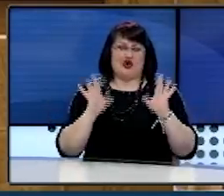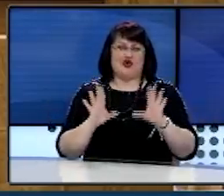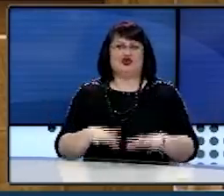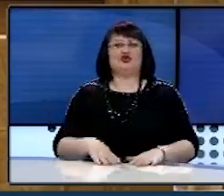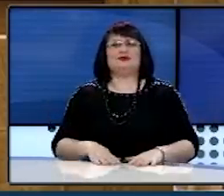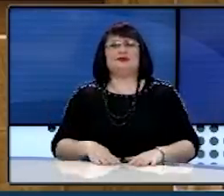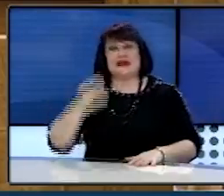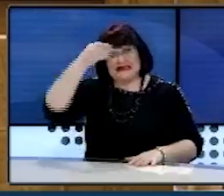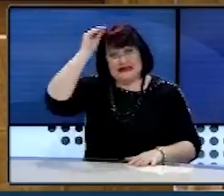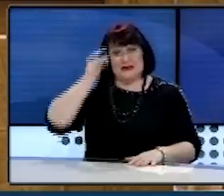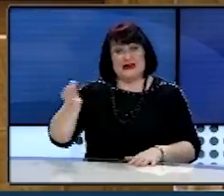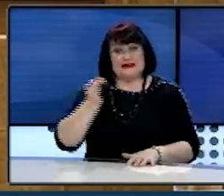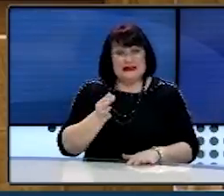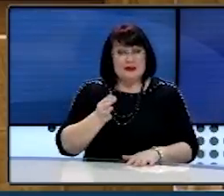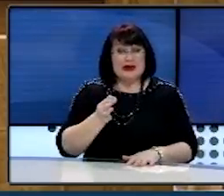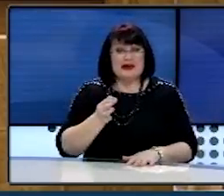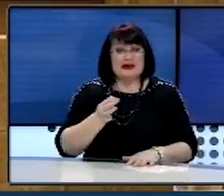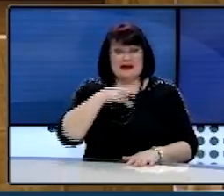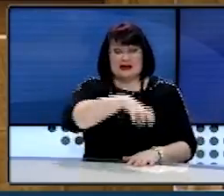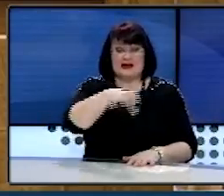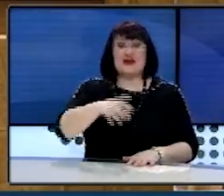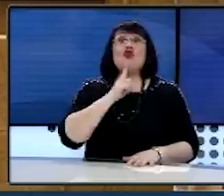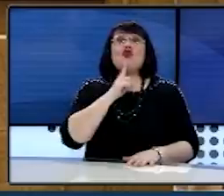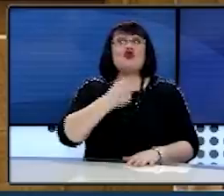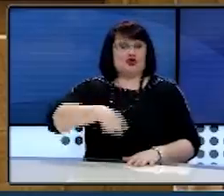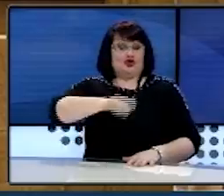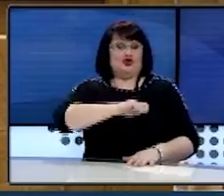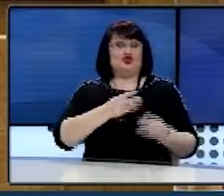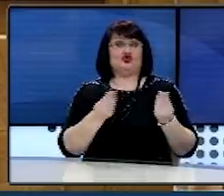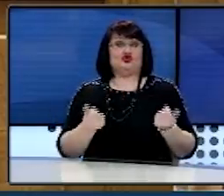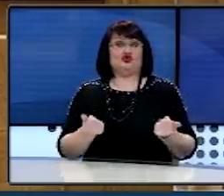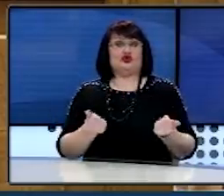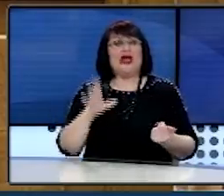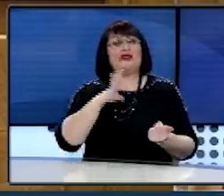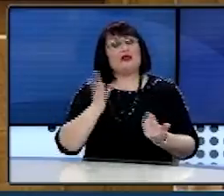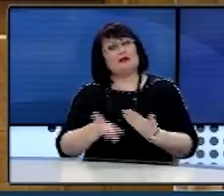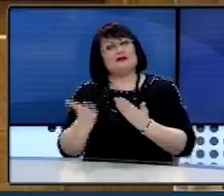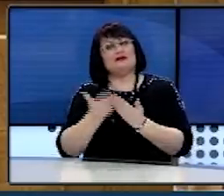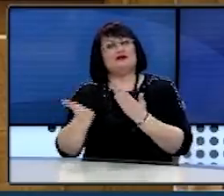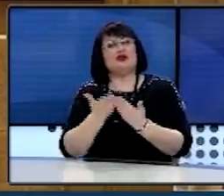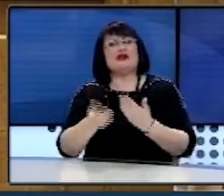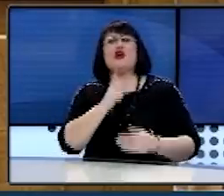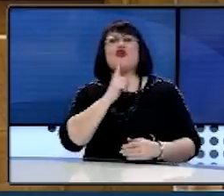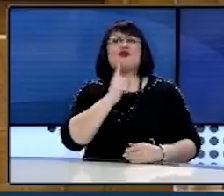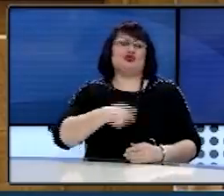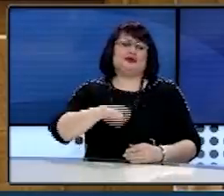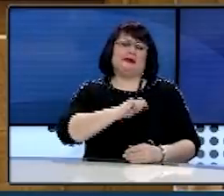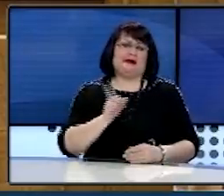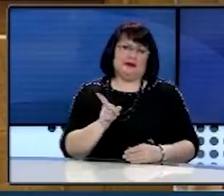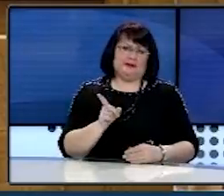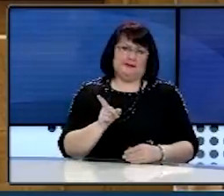Ακούσαμε και τον κύριο Τσίπρα να λέει «Κάντε το όπως οι Ισπανοί». Να στείλετε, λέει, ανθρωπιστική βοήθεια, γιατί τέτοια στείλαν μόνο οι